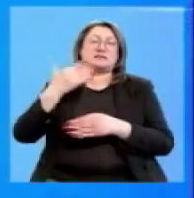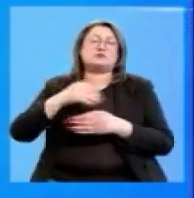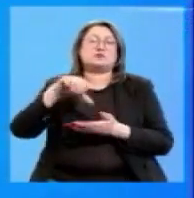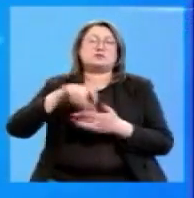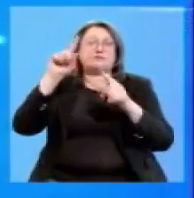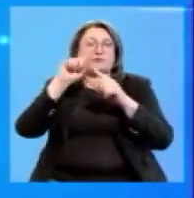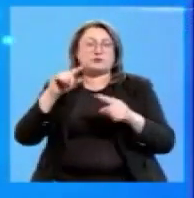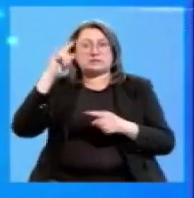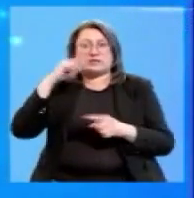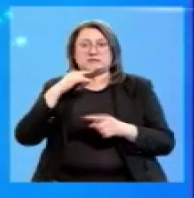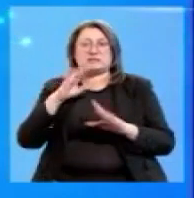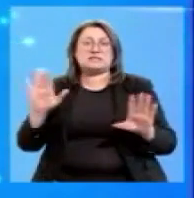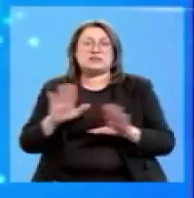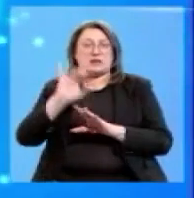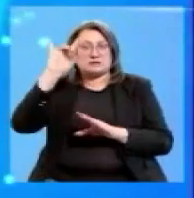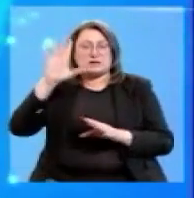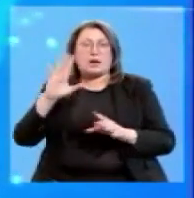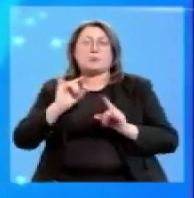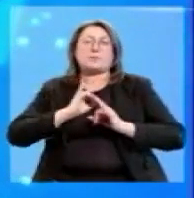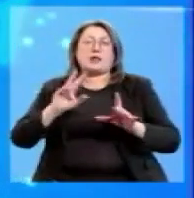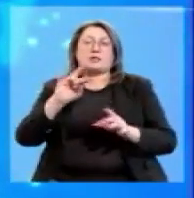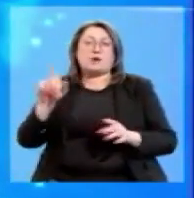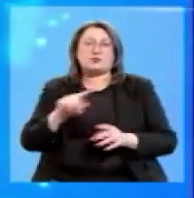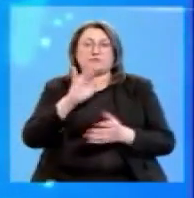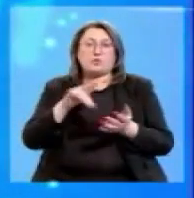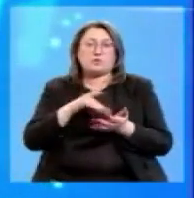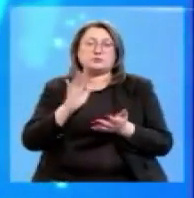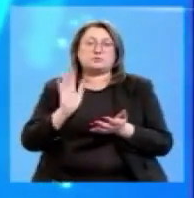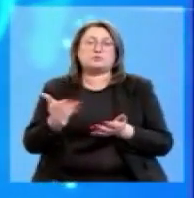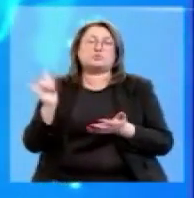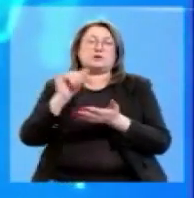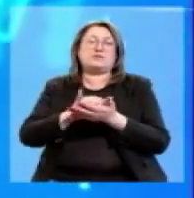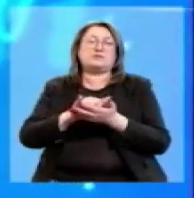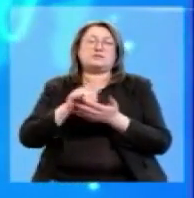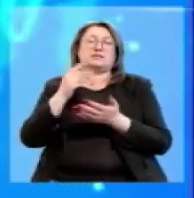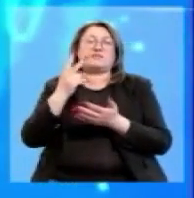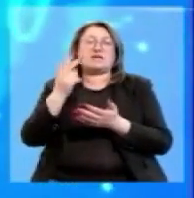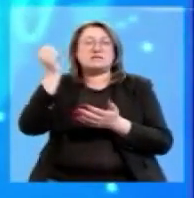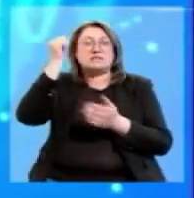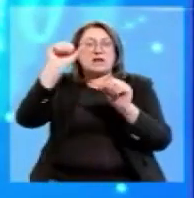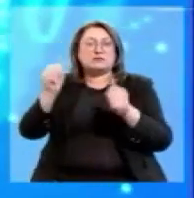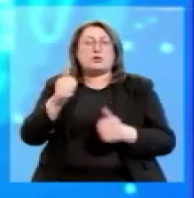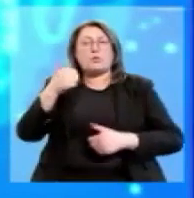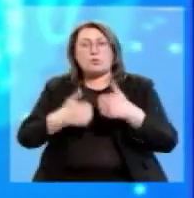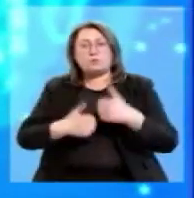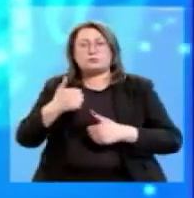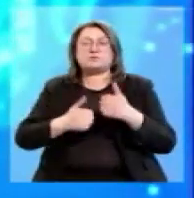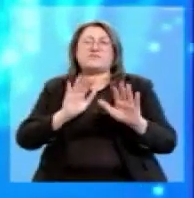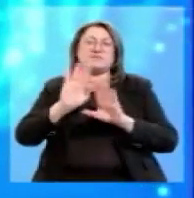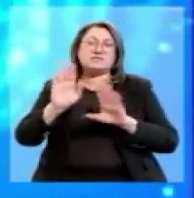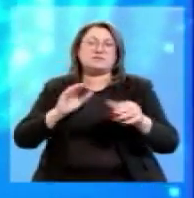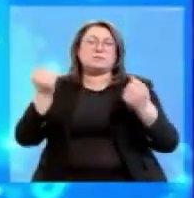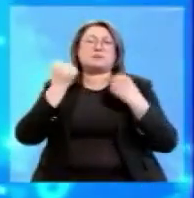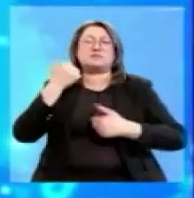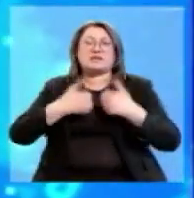участием звезд казахстанской эстрады. А к празднику Наурыз в городе планируется установить две инсталляции. Конкурсы, выставки и